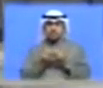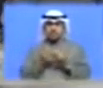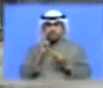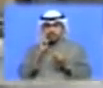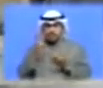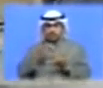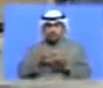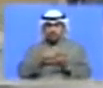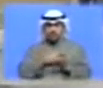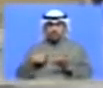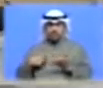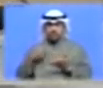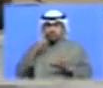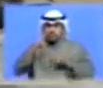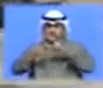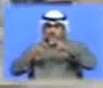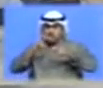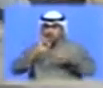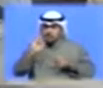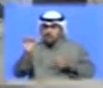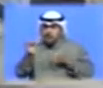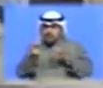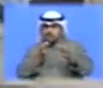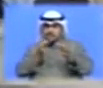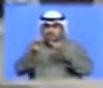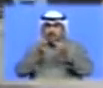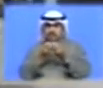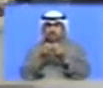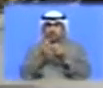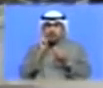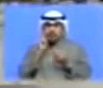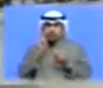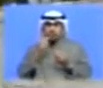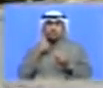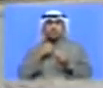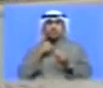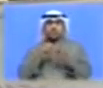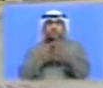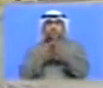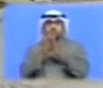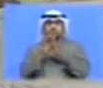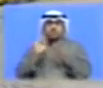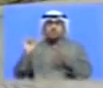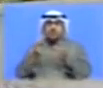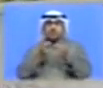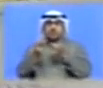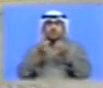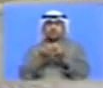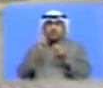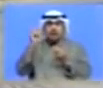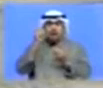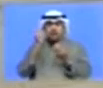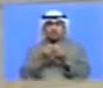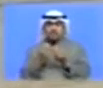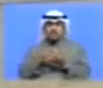الوزراء الشؤون السياسية في ضوء التقارير المتعلقة بمجمل التطورات الراهنة في الساحة السياسية على